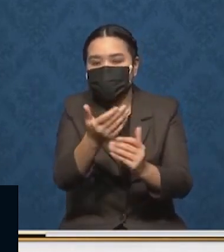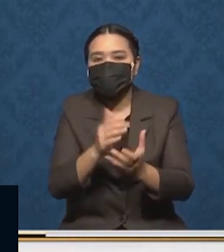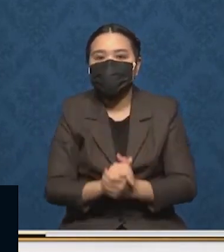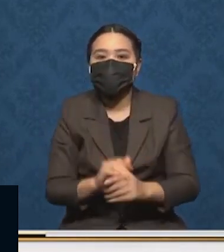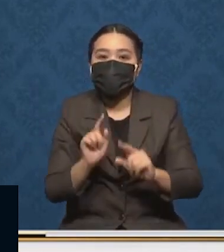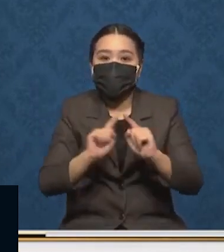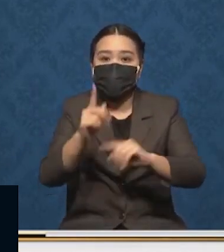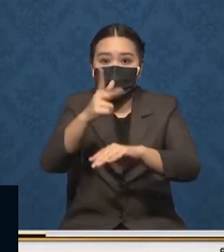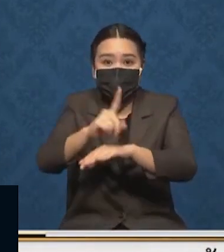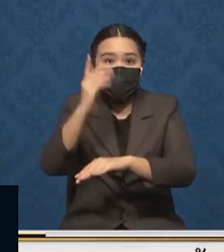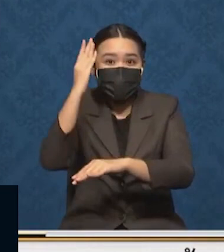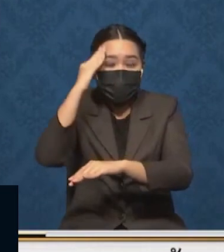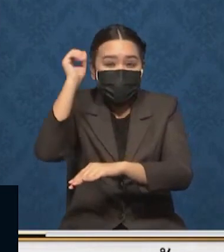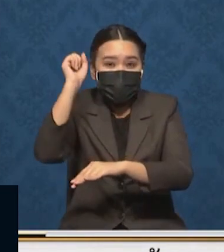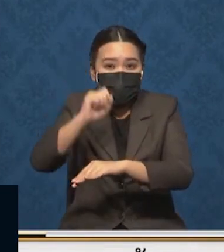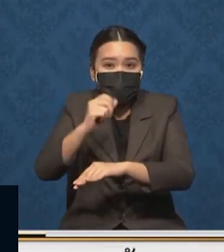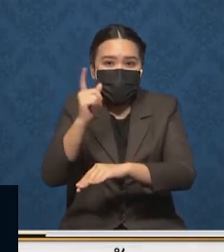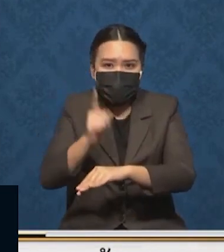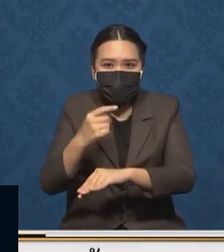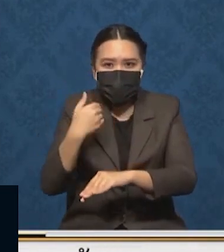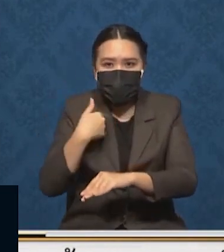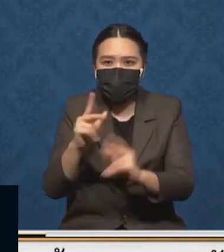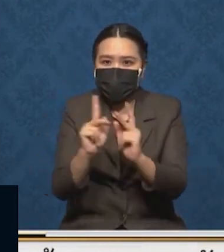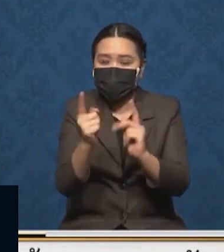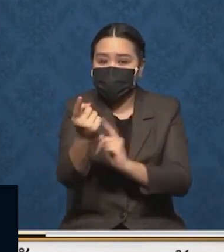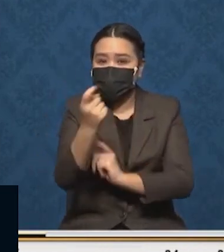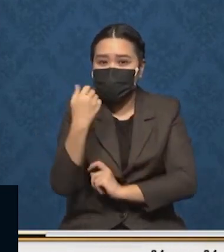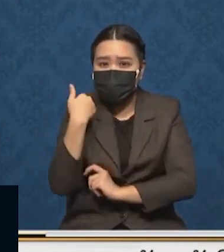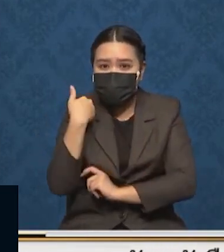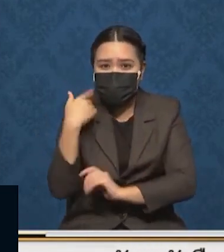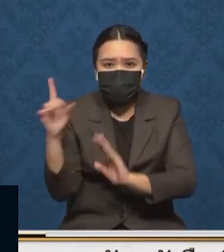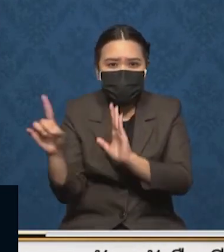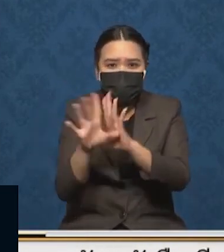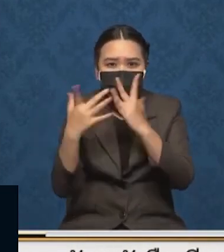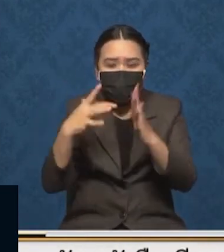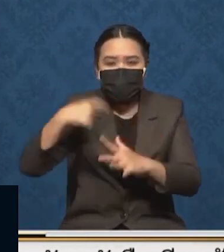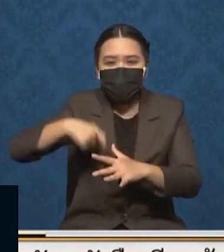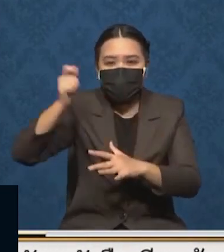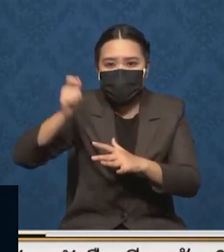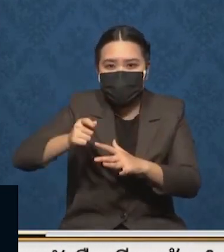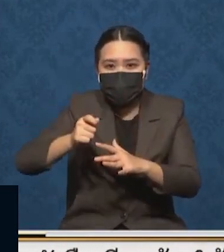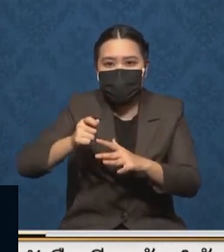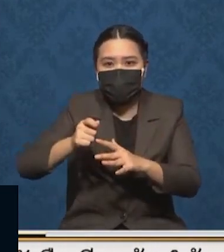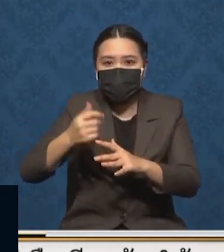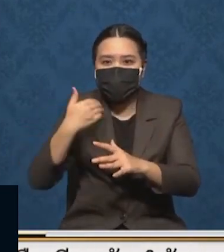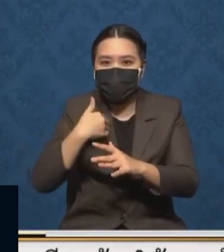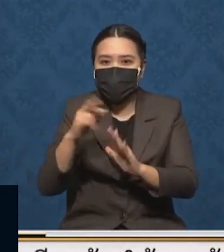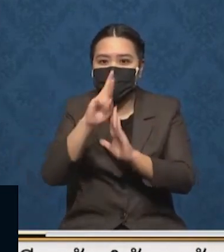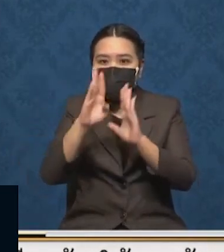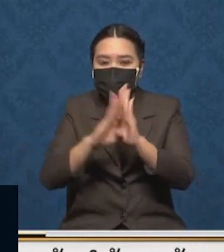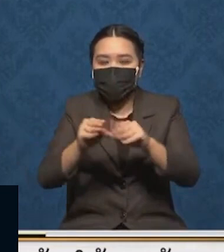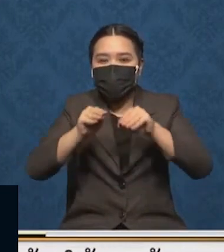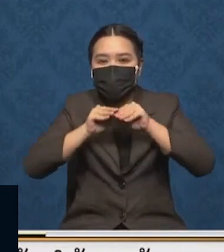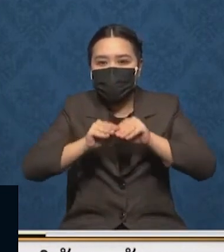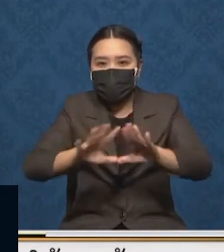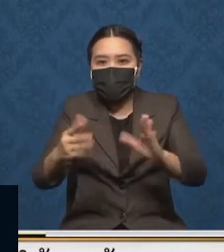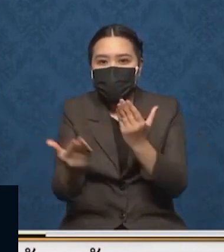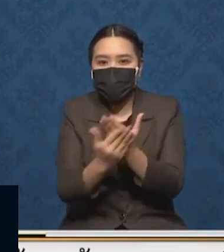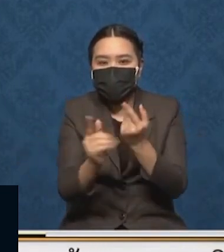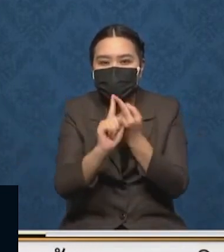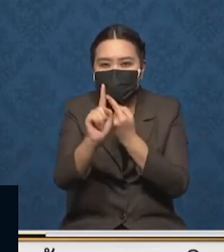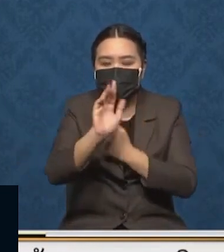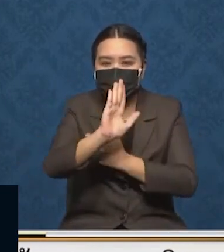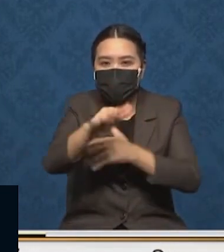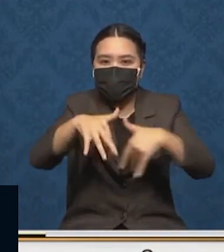านทราบความจริงไหมครับกรรมธิการเคยสอบถามไหมครับว่าท้ายที่สุดศาลปกครองไปออกระเบียบฉบับที่1ให้กับคนที่ทุกข์ยากต